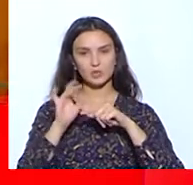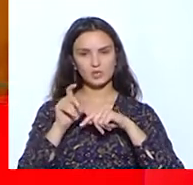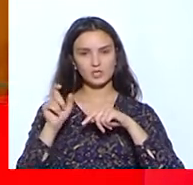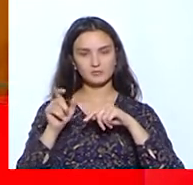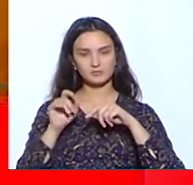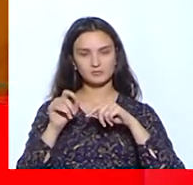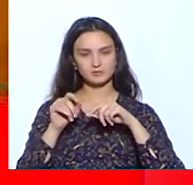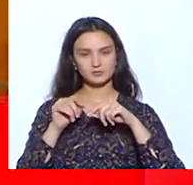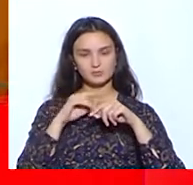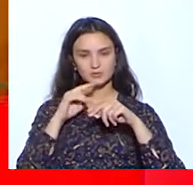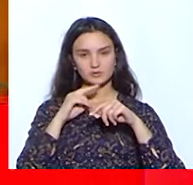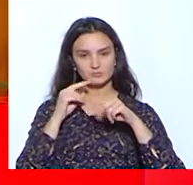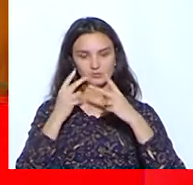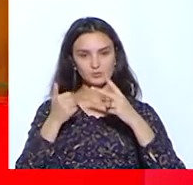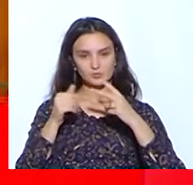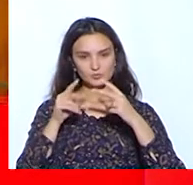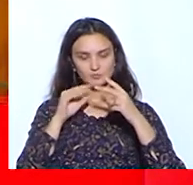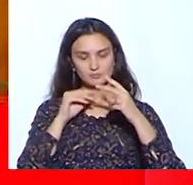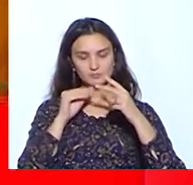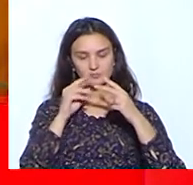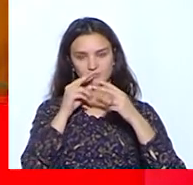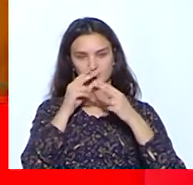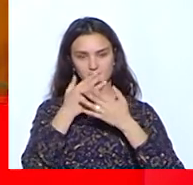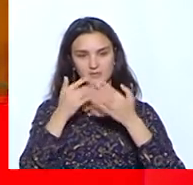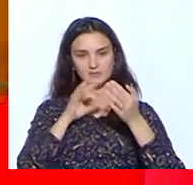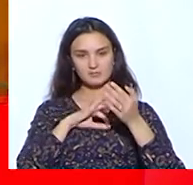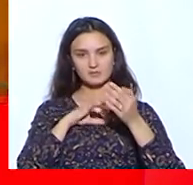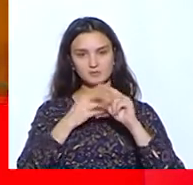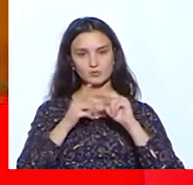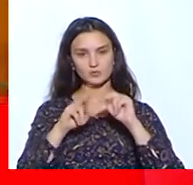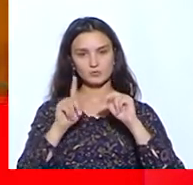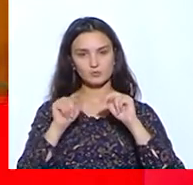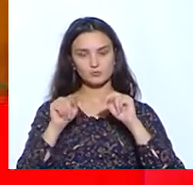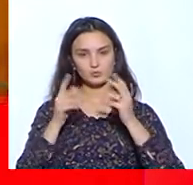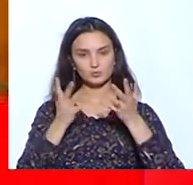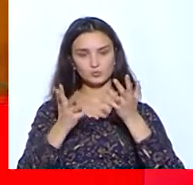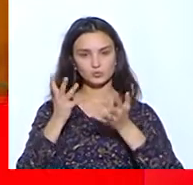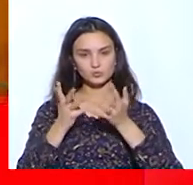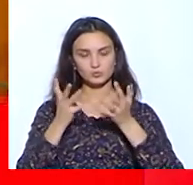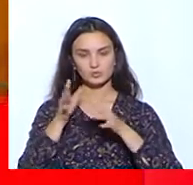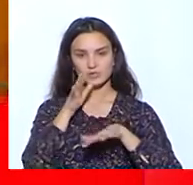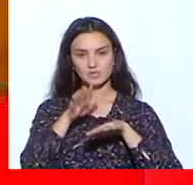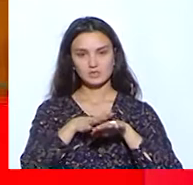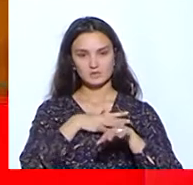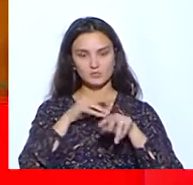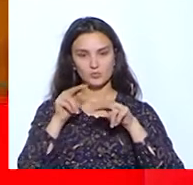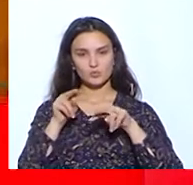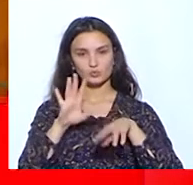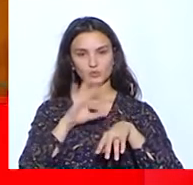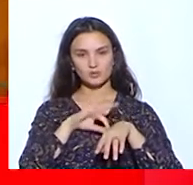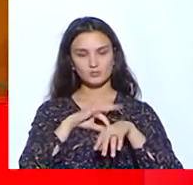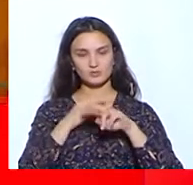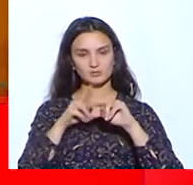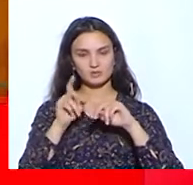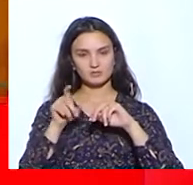შემთხვევაში წინდახედულებას იჩენენ, როდესაც ამ პრეპარატებზე ესაუბრებიან ადამიანებს, იმიტომ რომ თუ ხანგრძლივად უკონტროლოდ გამოიყენებენ